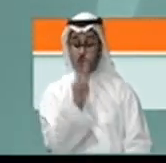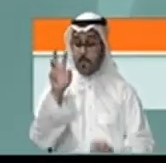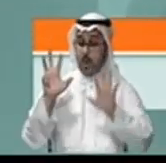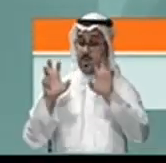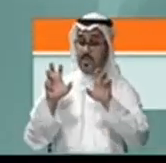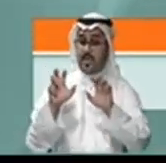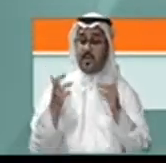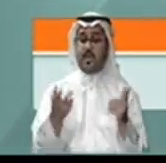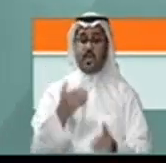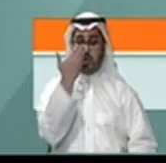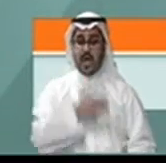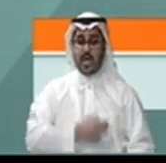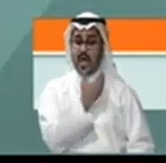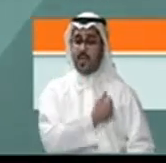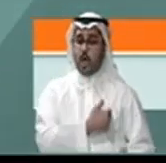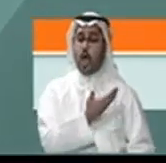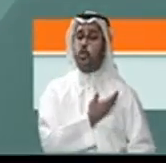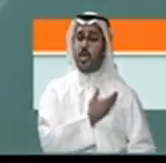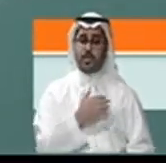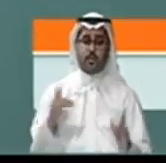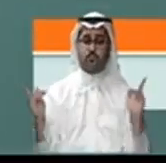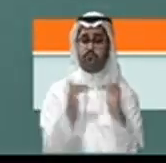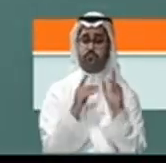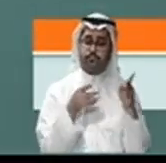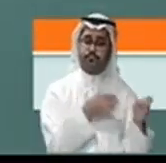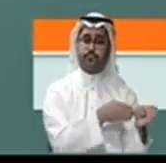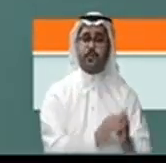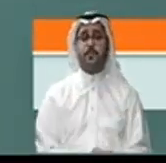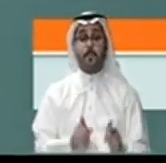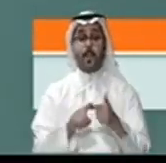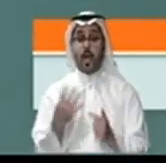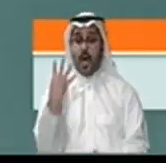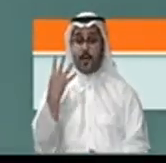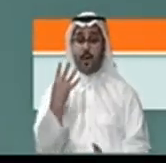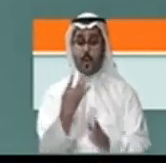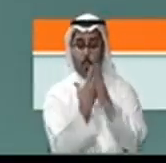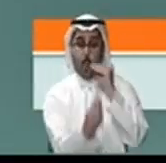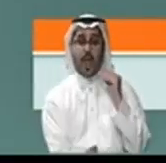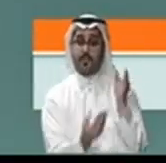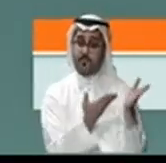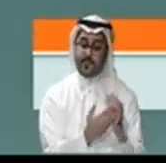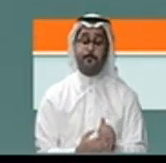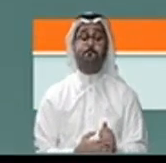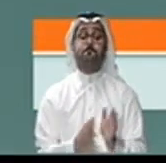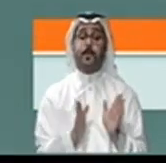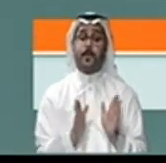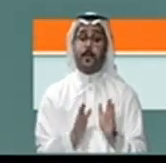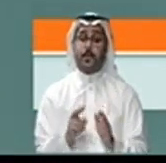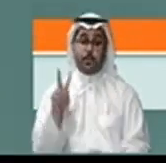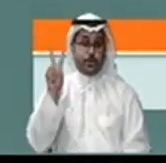1297 حاجا وحاجة في المستشفيات وتسجيل 4 حالات ولادة، إضافة